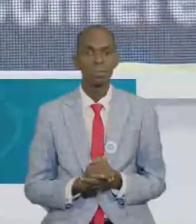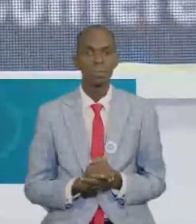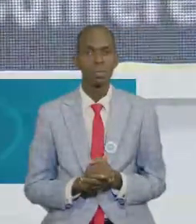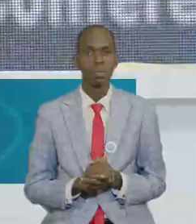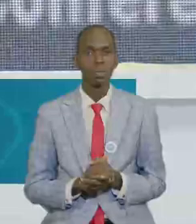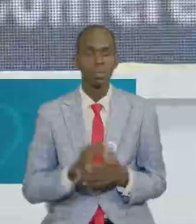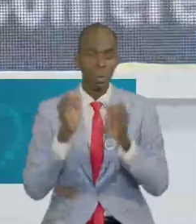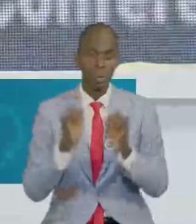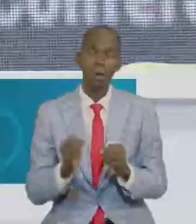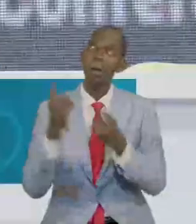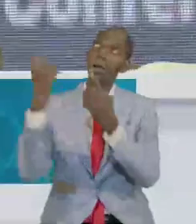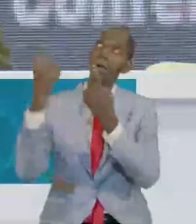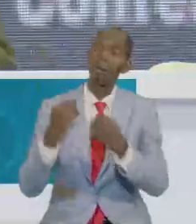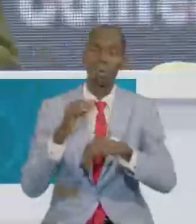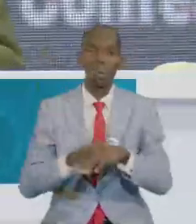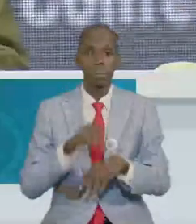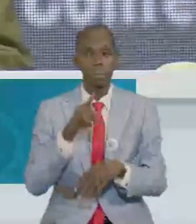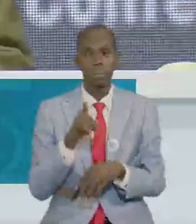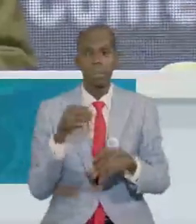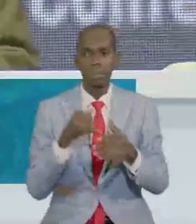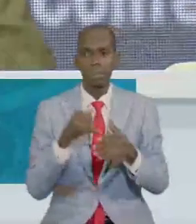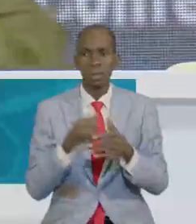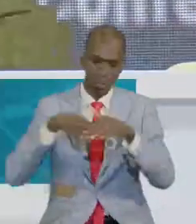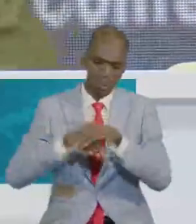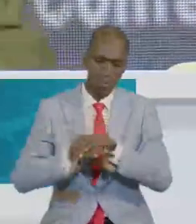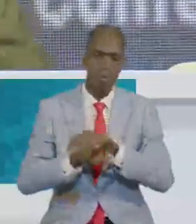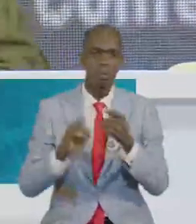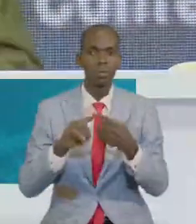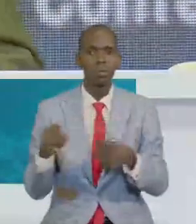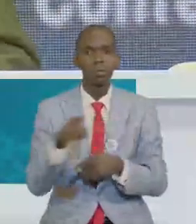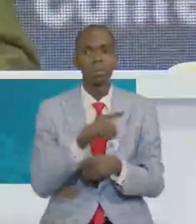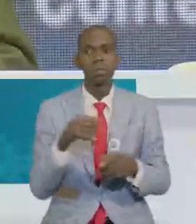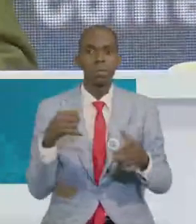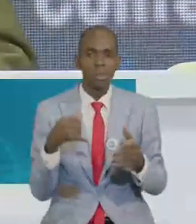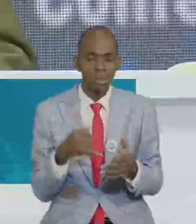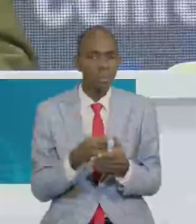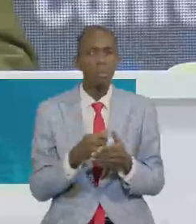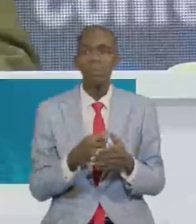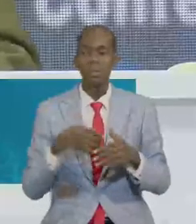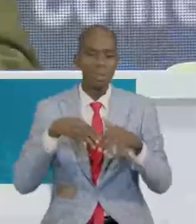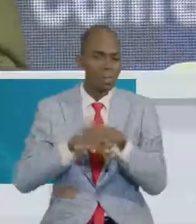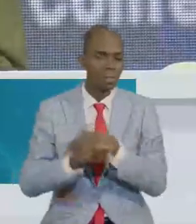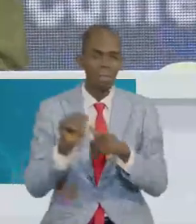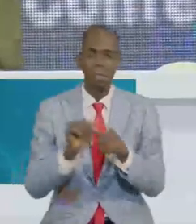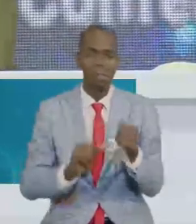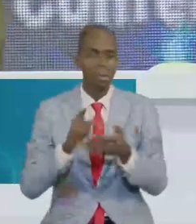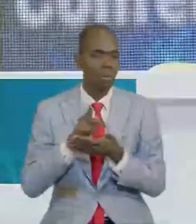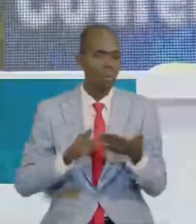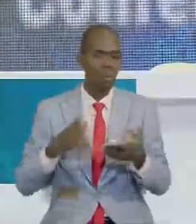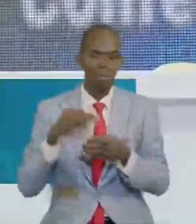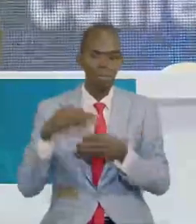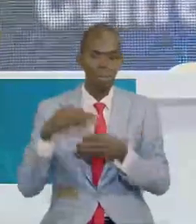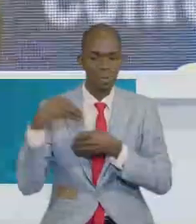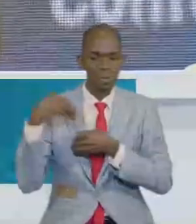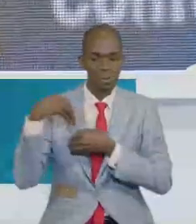pécheurs. Quand cette puissance vient sur vous, elle pénètre en vous. Elle remplit toutes les parties de